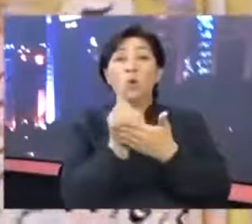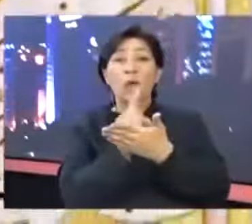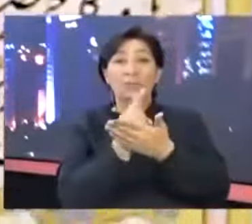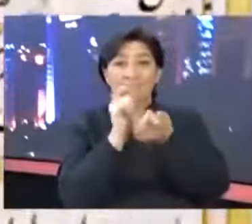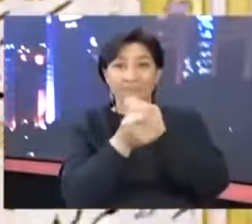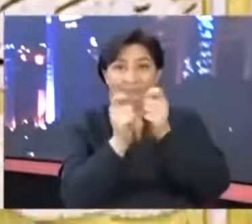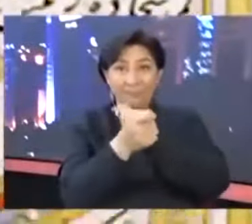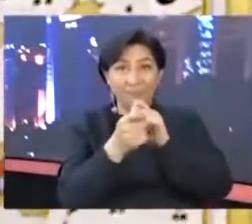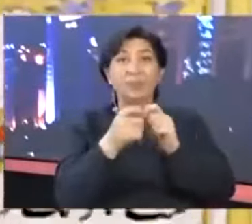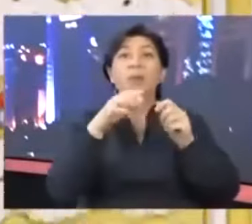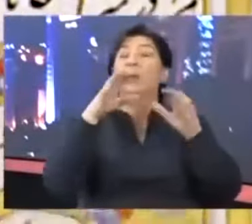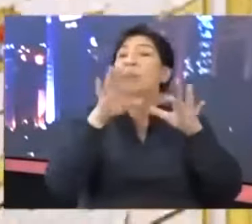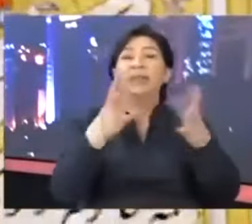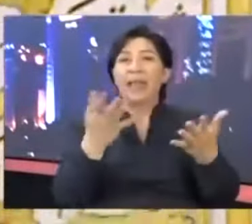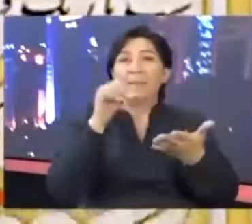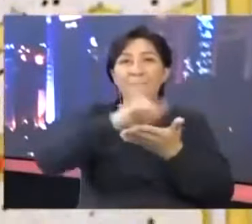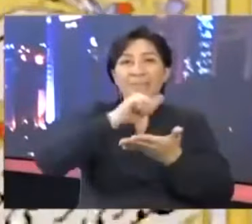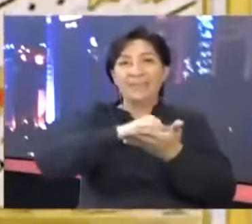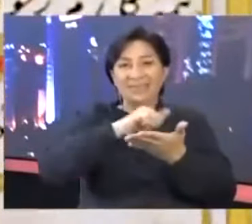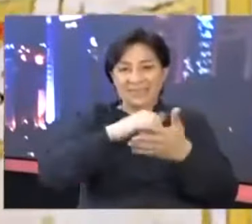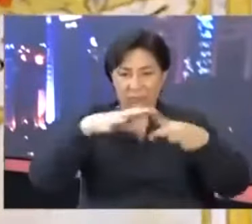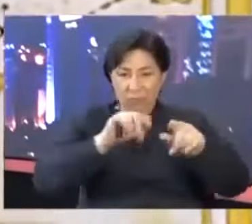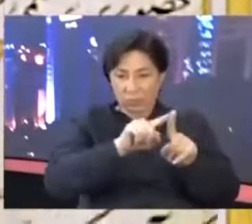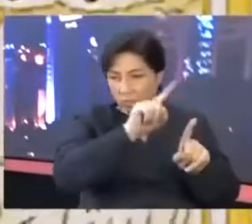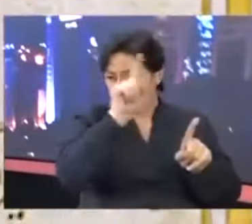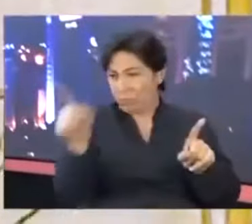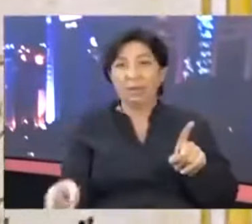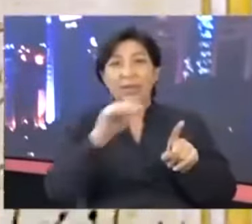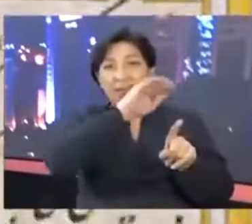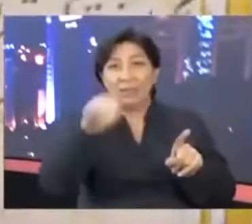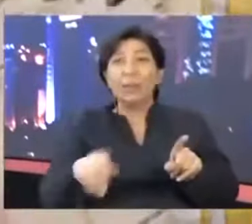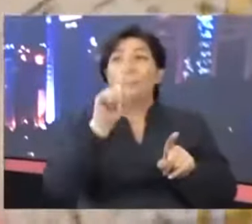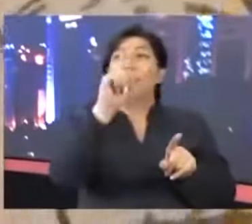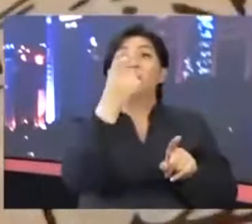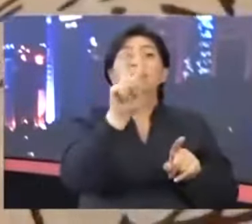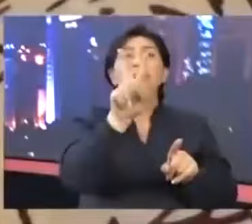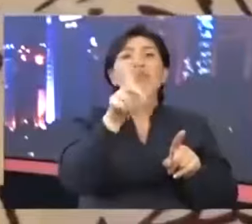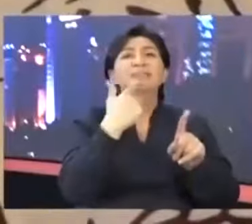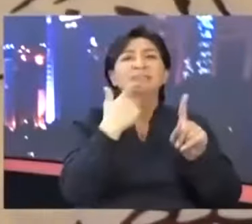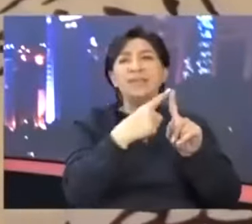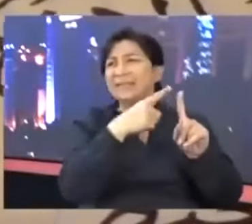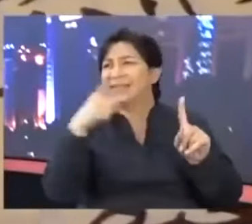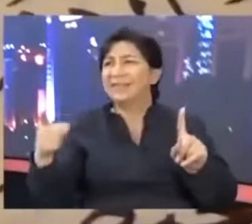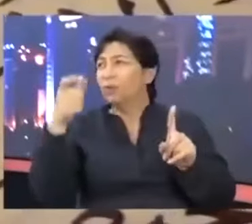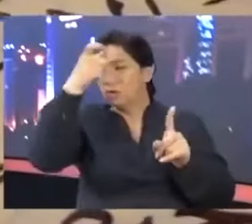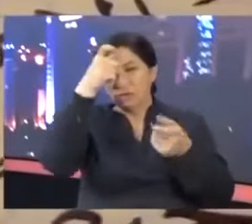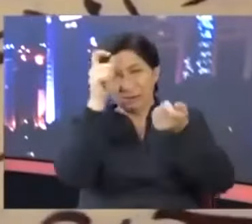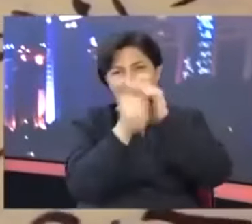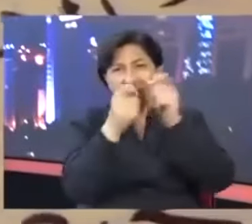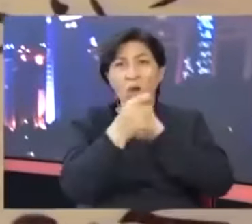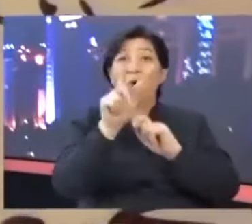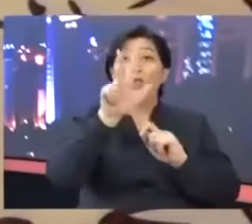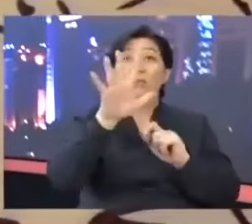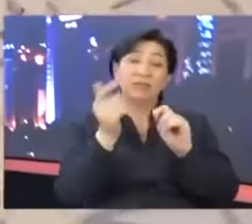tamamını kapsaması basılı olması gibi kimi ölçütler göz önünde bulundurulduğunda 1923'ten bu yana yazılmış tefsir sayısı